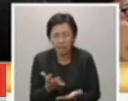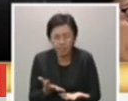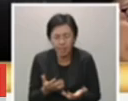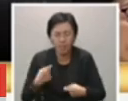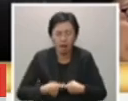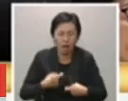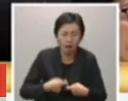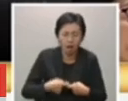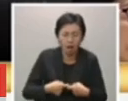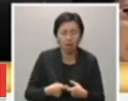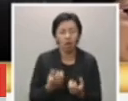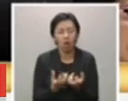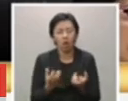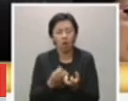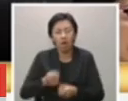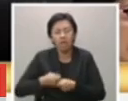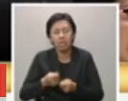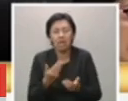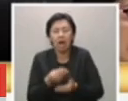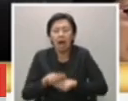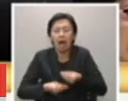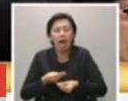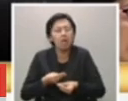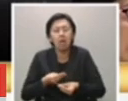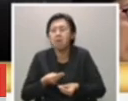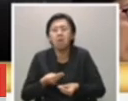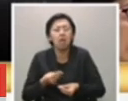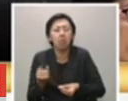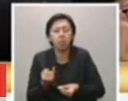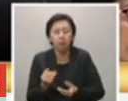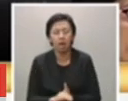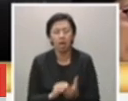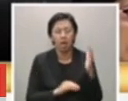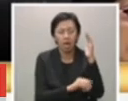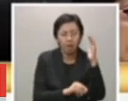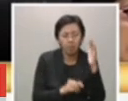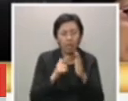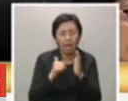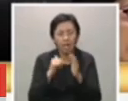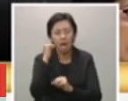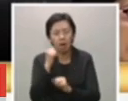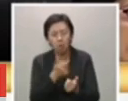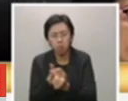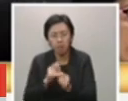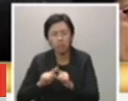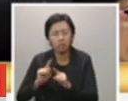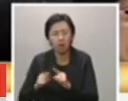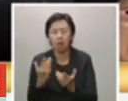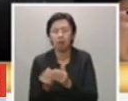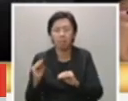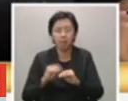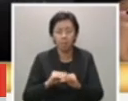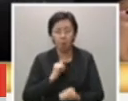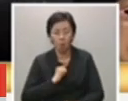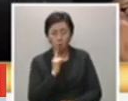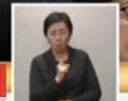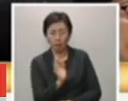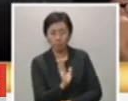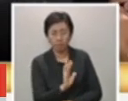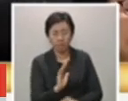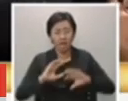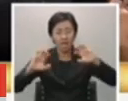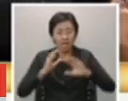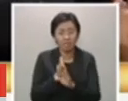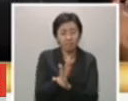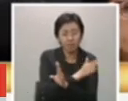คาสินค้าเกษตรไม่เคยดีเลยครับในขณะที่ค่าปุ๋ยค่ายาขึ้นเอาขึ้นเอาผมไม่ได้ว่านะครับว่าในอดีตรัฐบาลใน